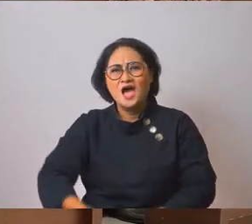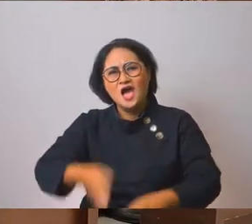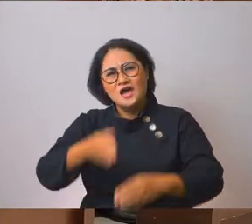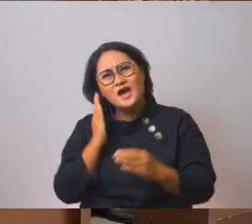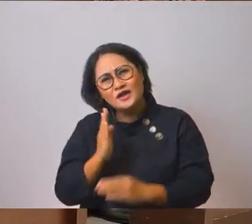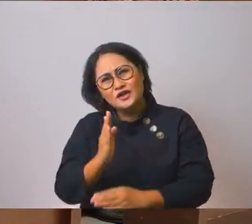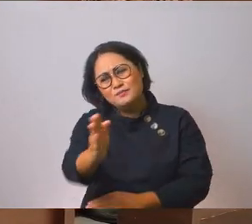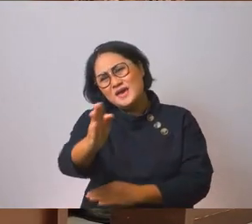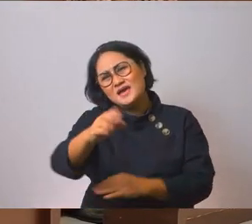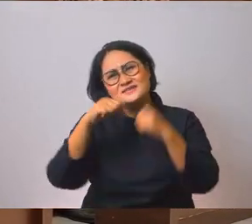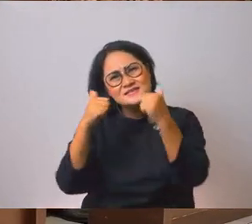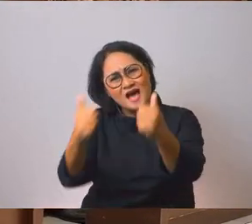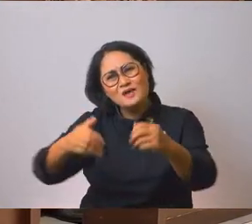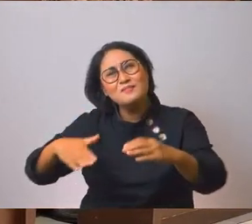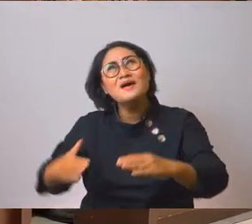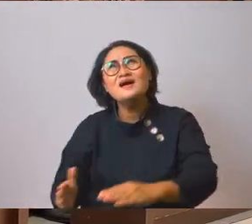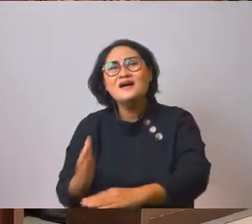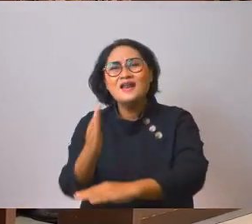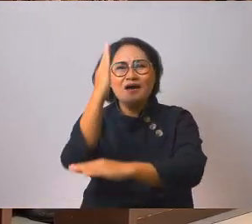kendala, yakin bisa